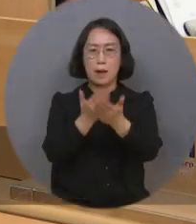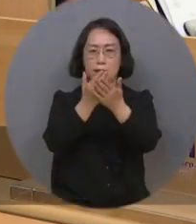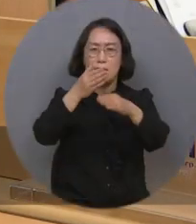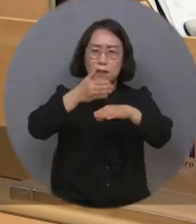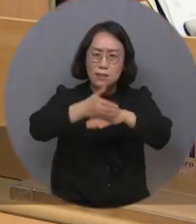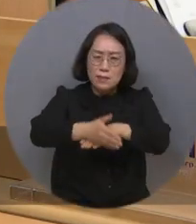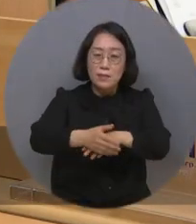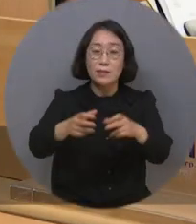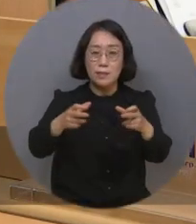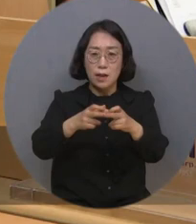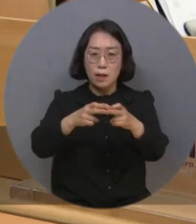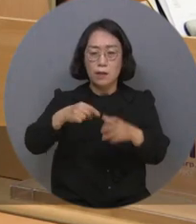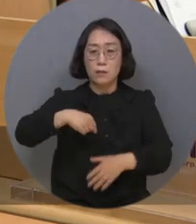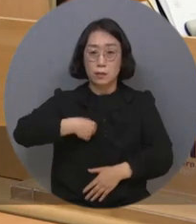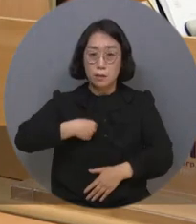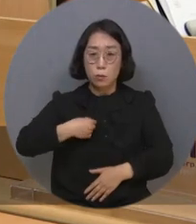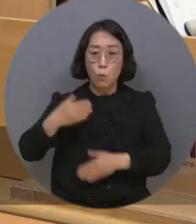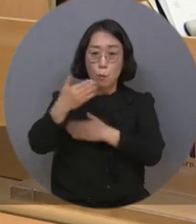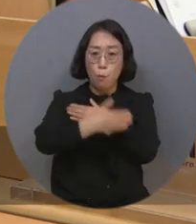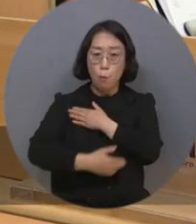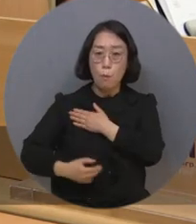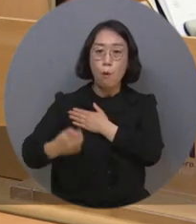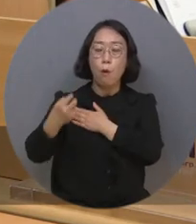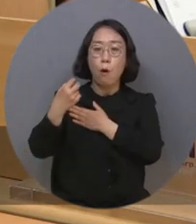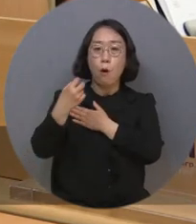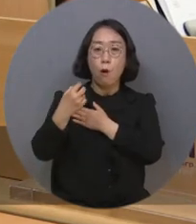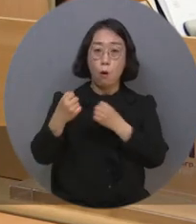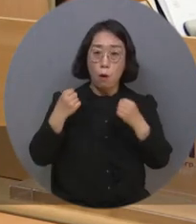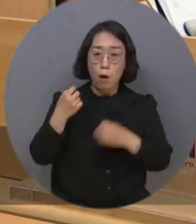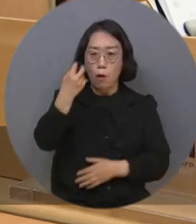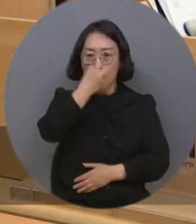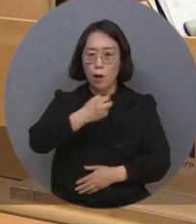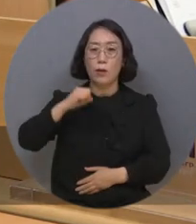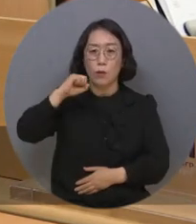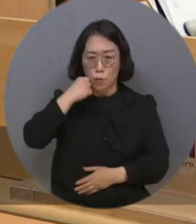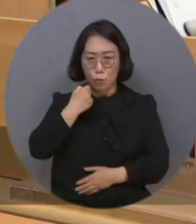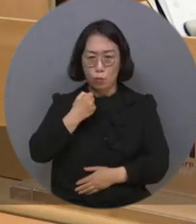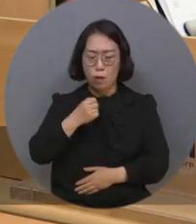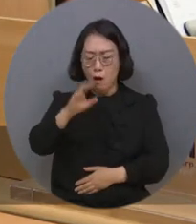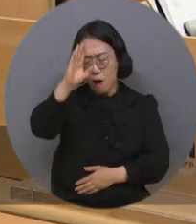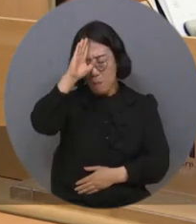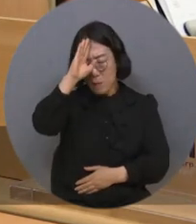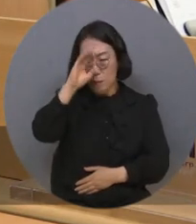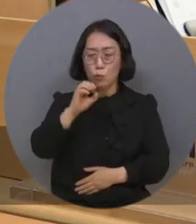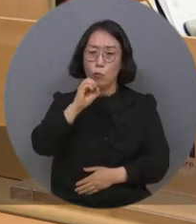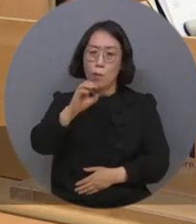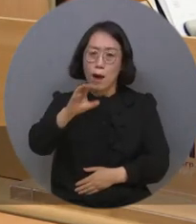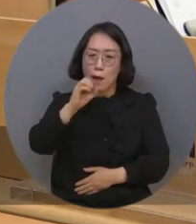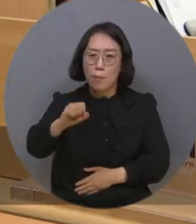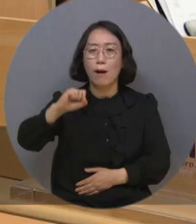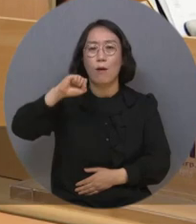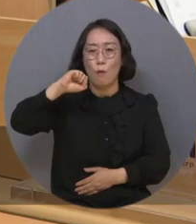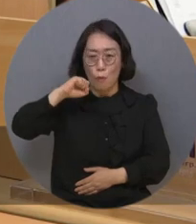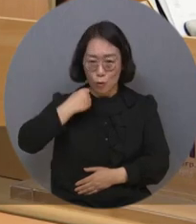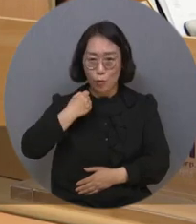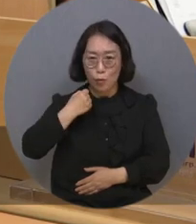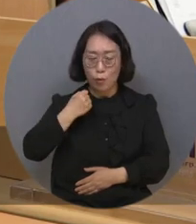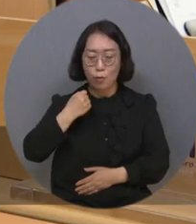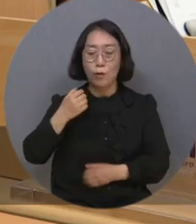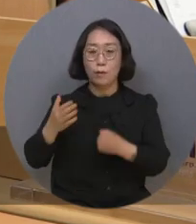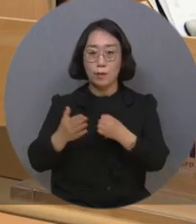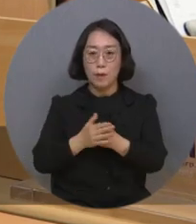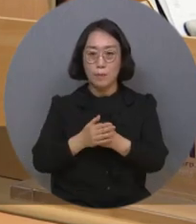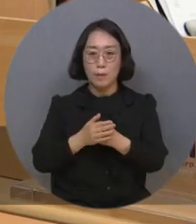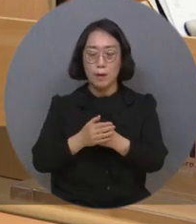발달장애인은 스스로 건강관리를 좀 할 수 없고요. 아파도 표현을 좀 못하는 경우가 많아요. 그래서 더